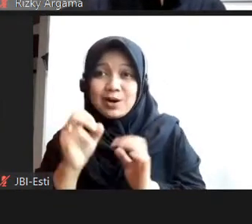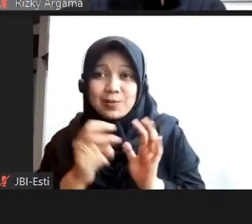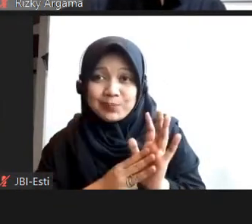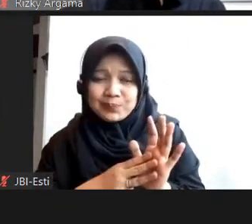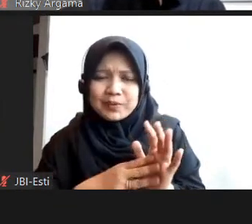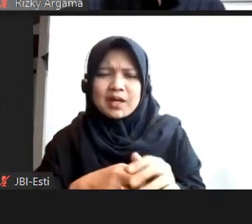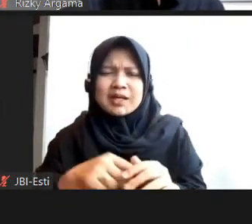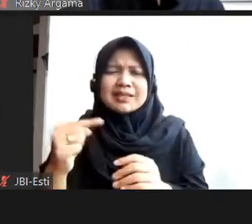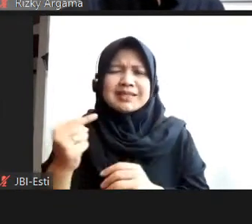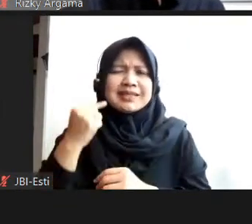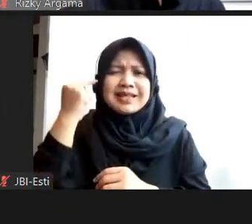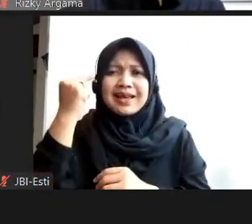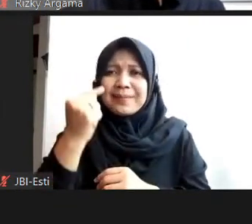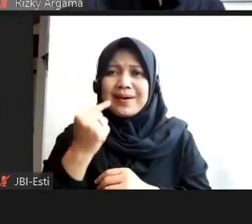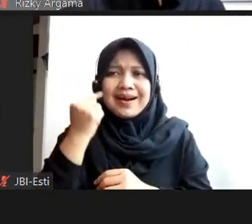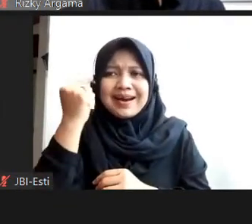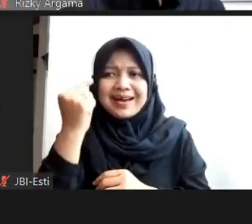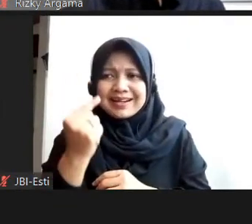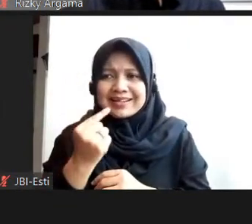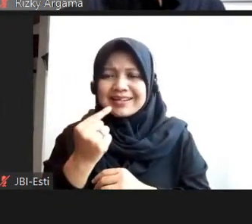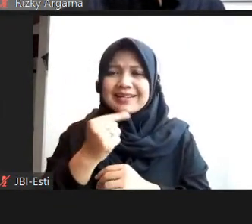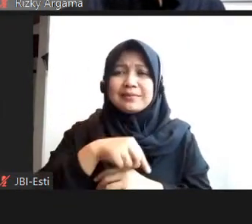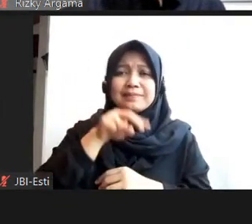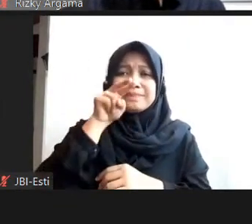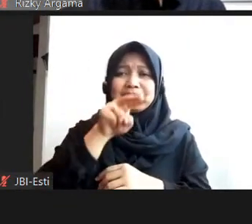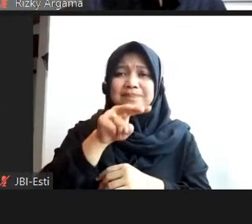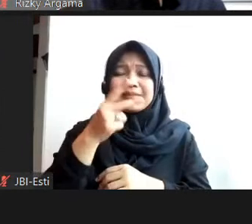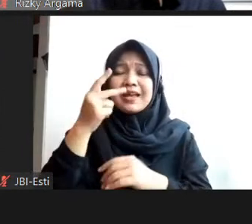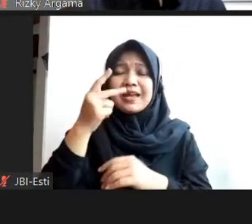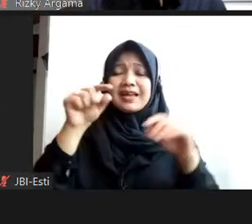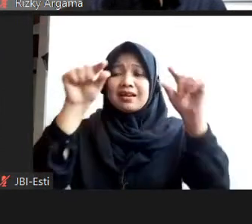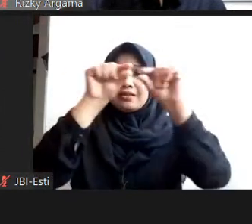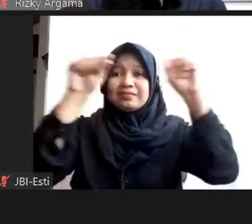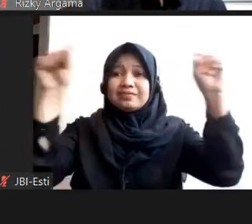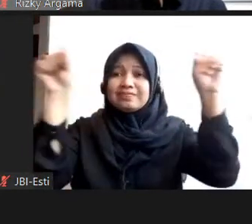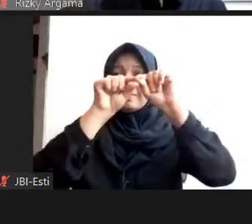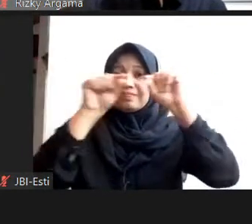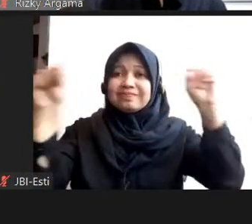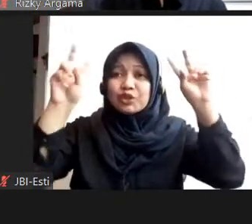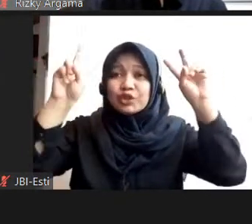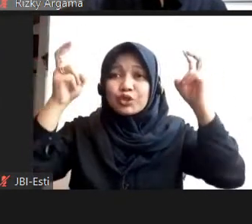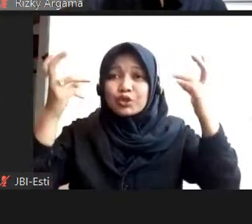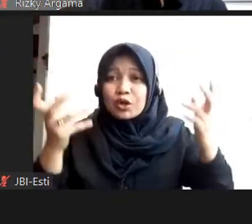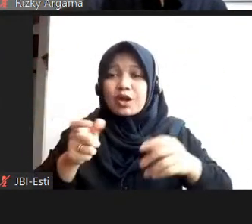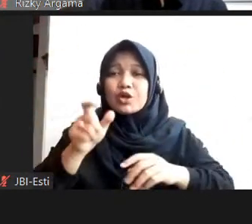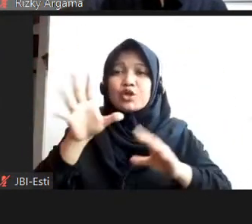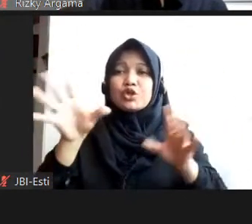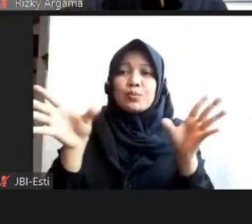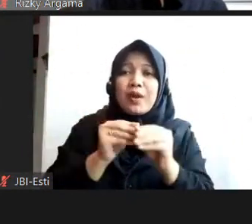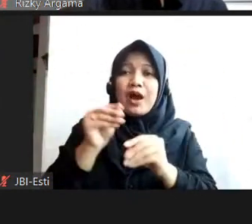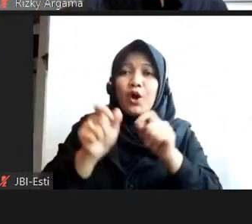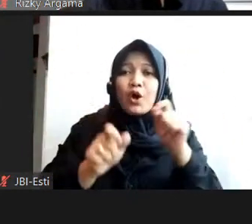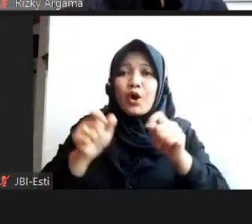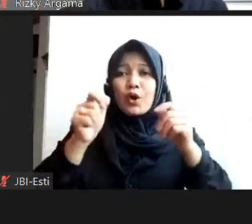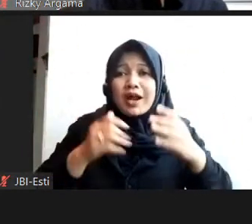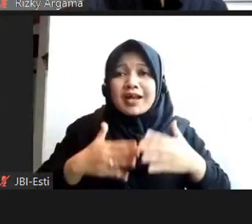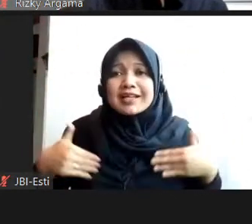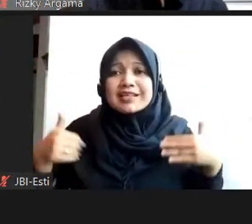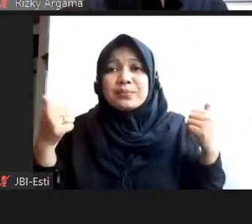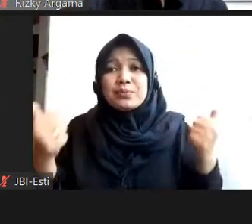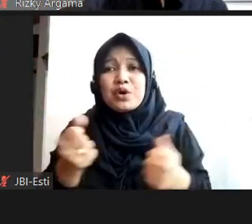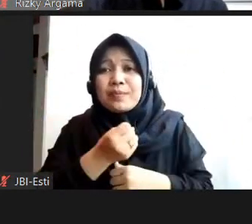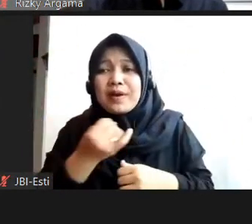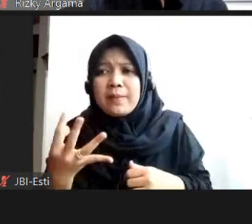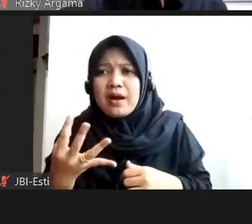headline jumlah orang yang sembuh hari ini, sembuh dari COVID. Di negara-negara lain tidak ada berita seperti